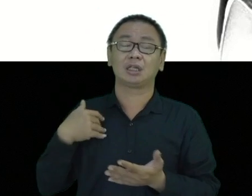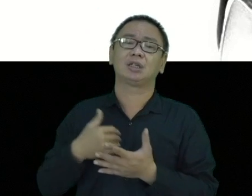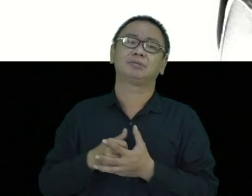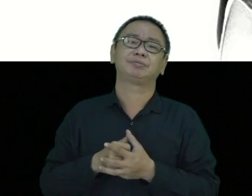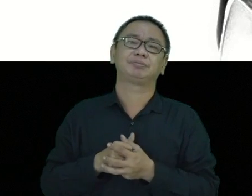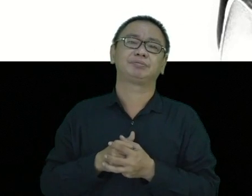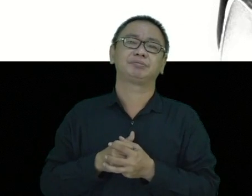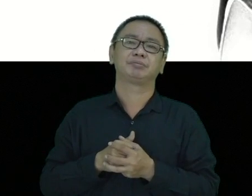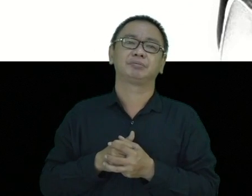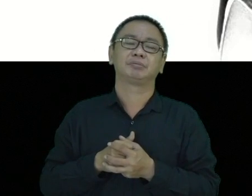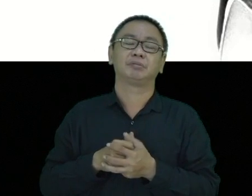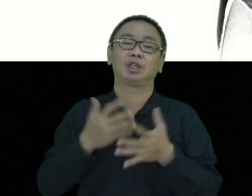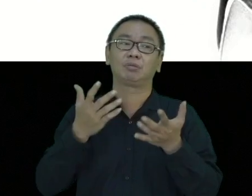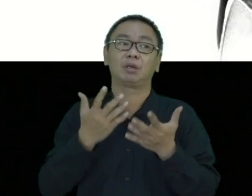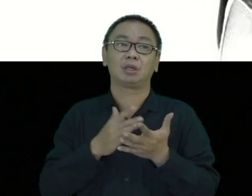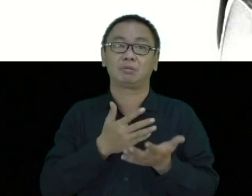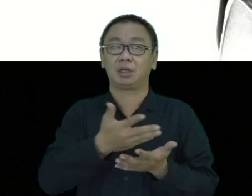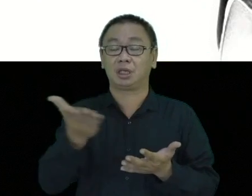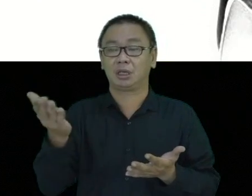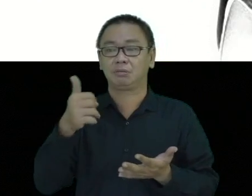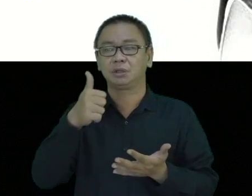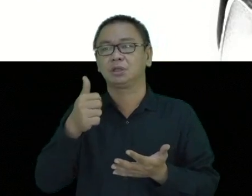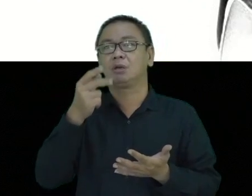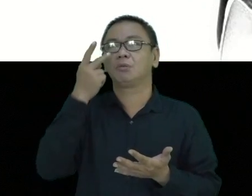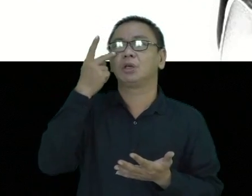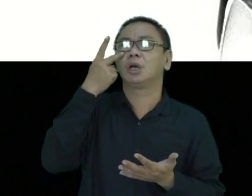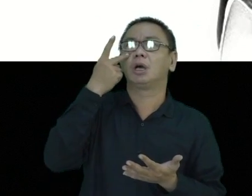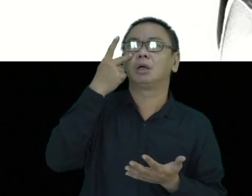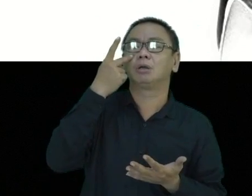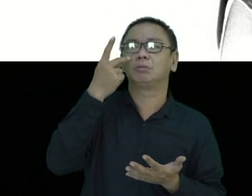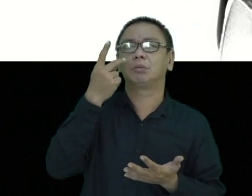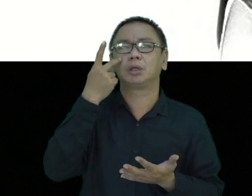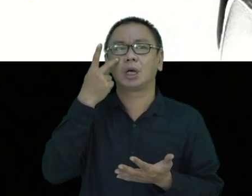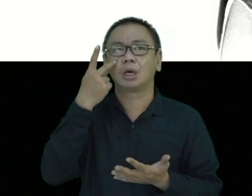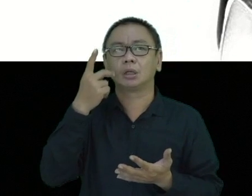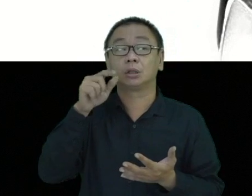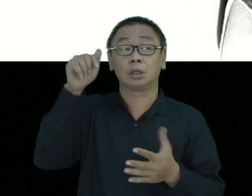Ya, bagaimana mereka bisa memandang semuanya itu dalam